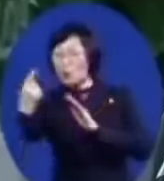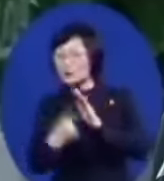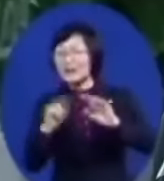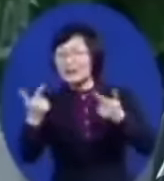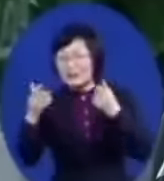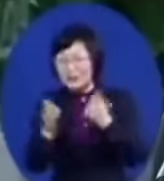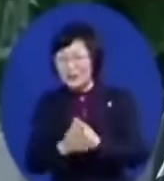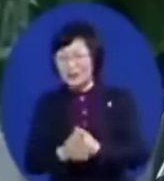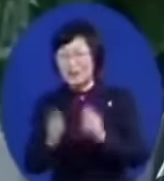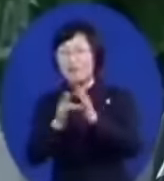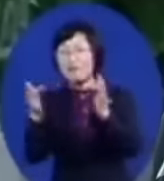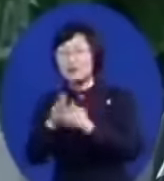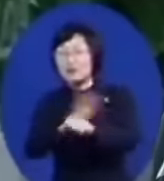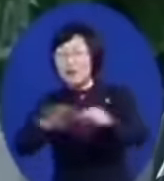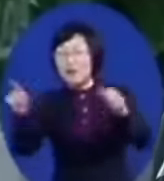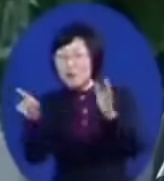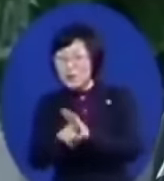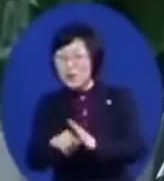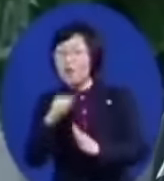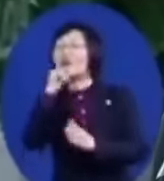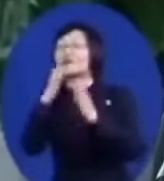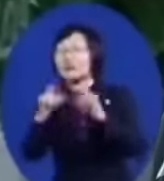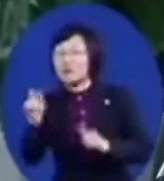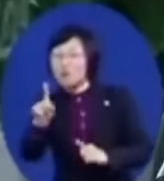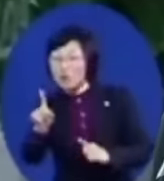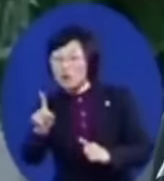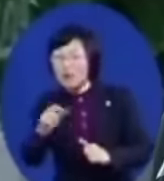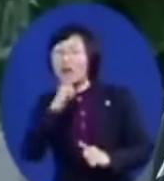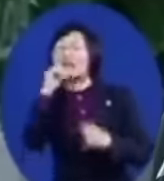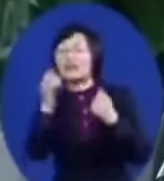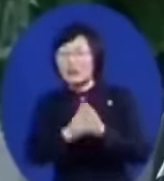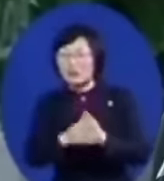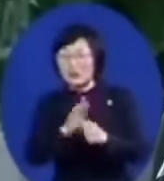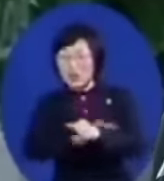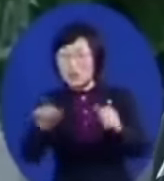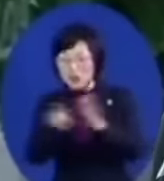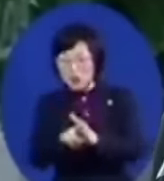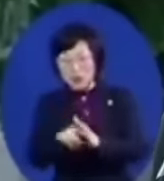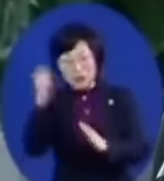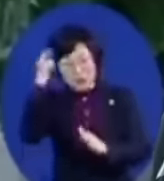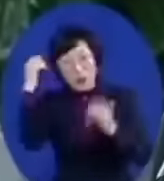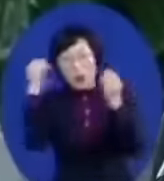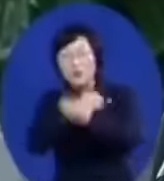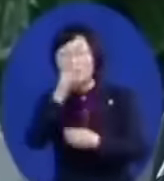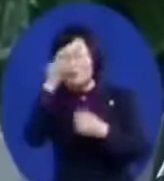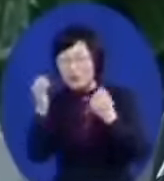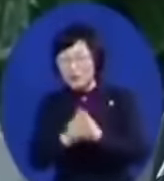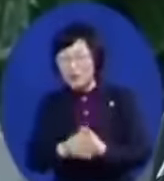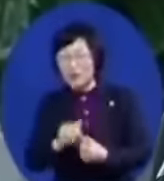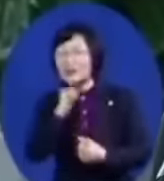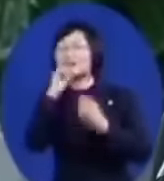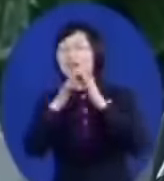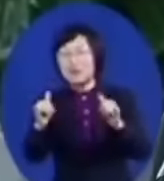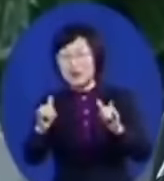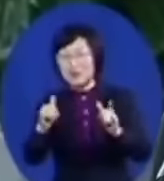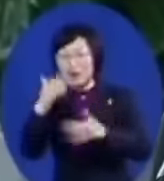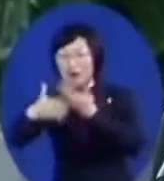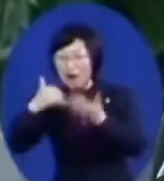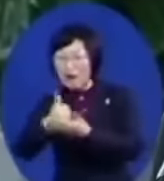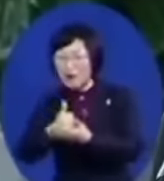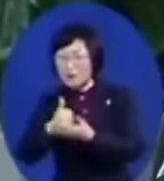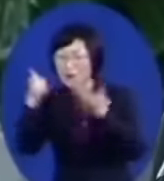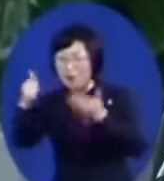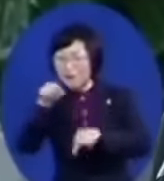예수 잘 믿으면서 가난한 사람은 가난한 것을 잘 믿는 것이라고 믿고 있기 때문에 그런 것입니다. 가난한 사람 하나님께 나오면